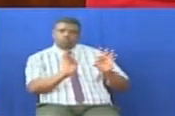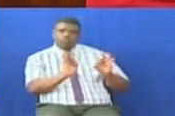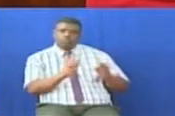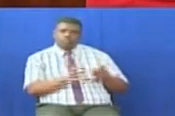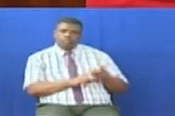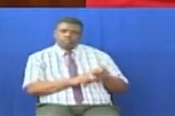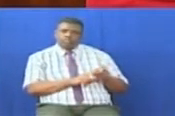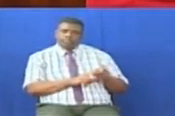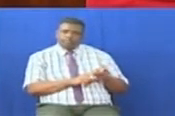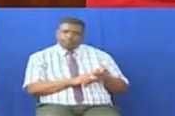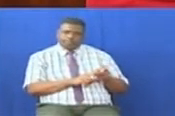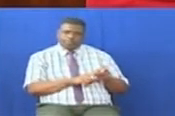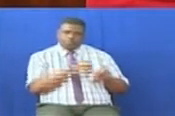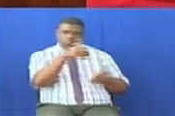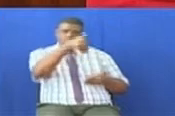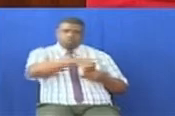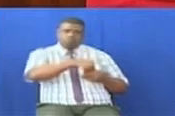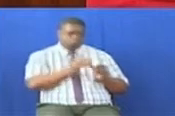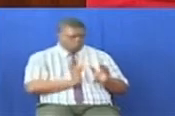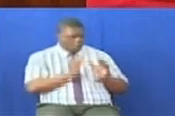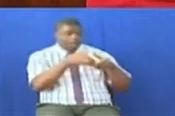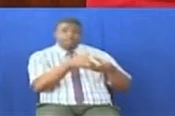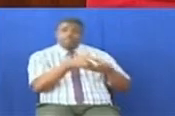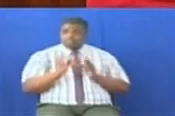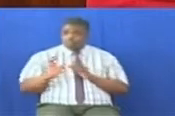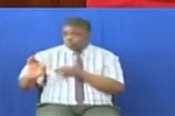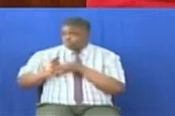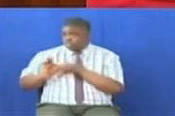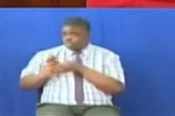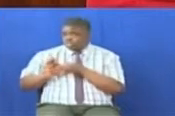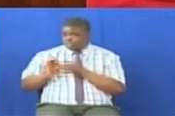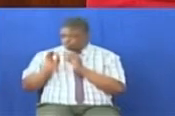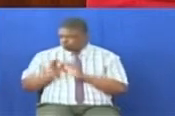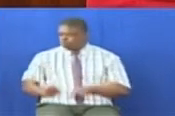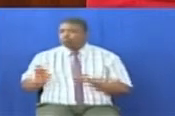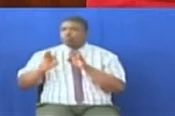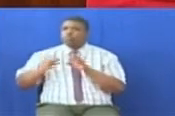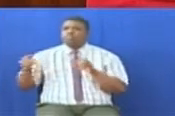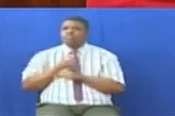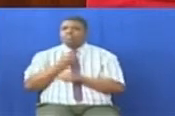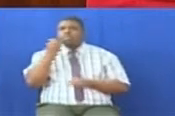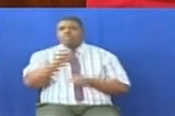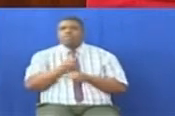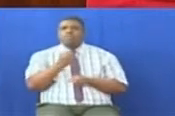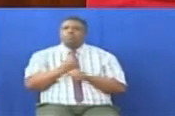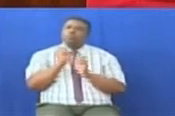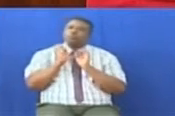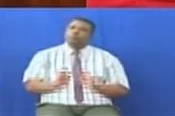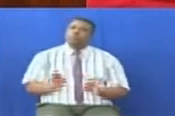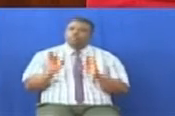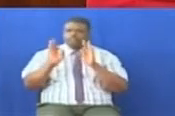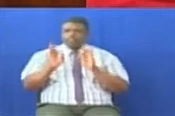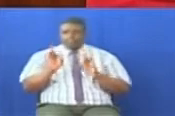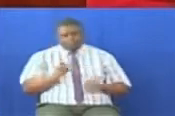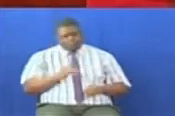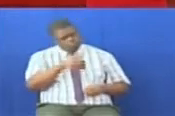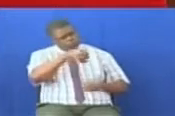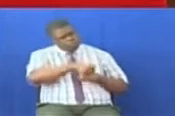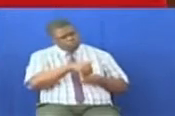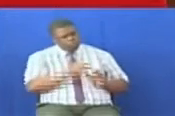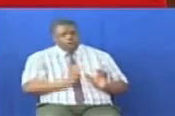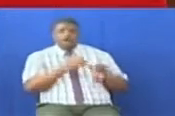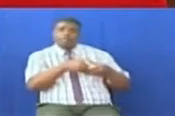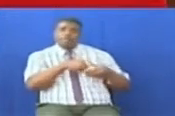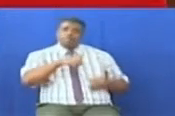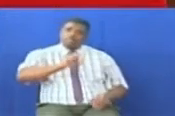hata wajumbe wa kamati, ushirikiano wake mzuri umewafanya hata wao wakafanya kazi nzuri sana. Kwa hiyo niwapongeze hata wajumbe wa kamati ya